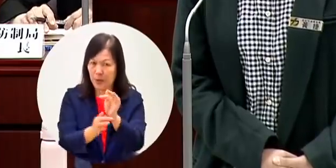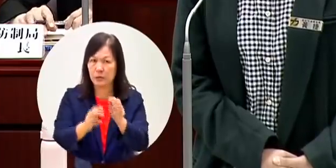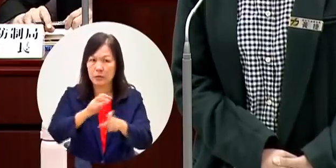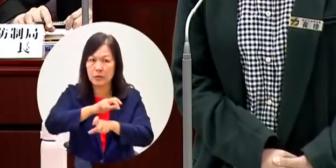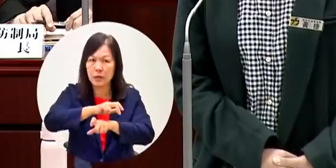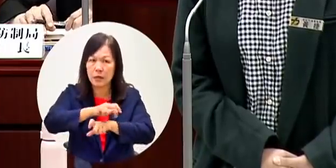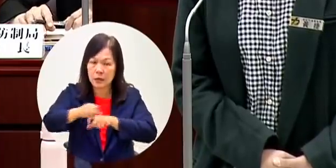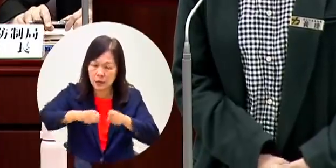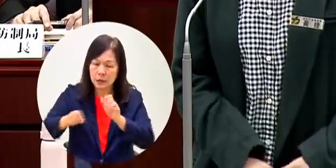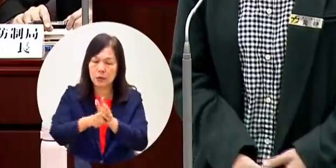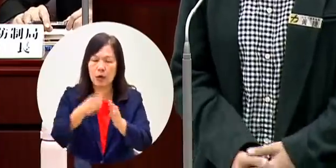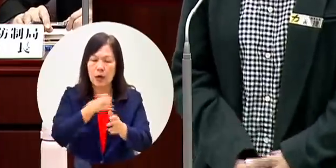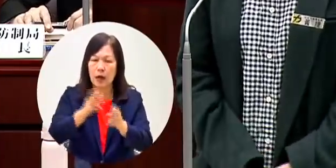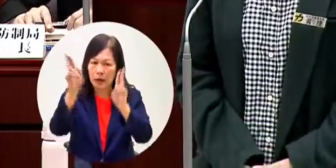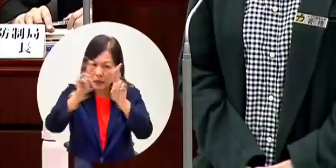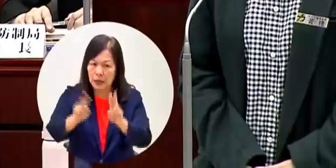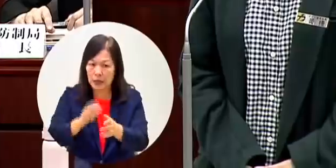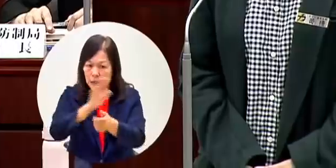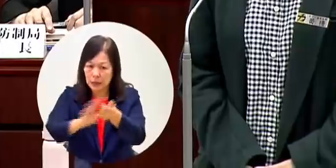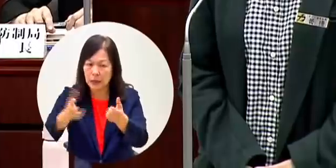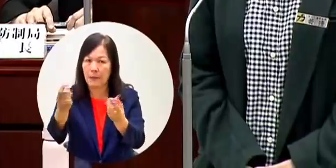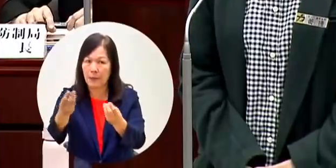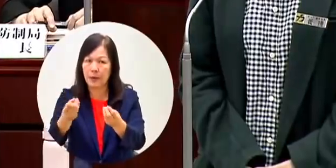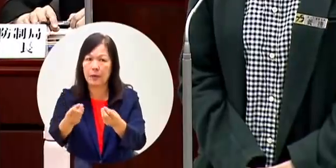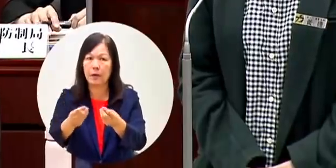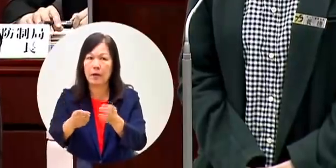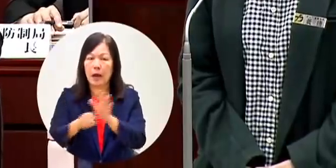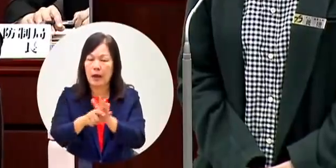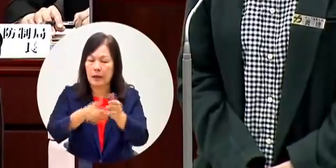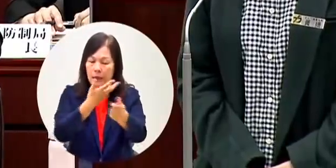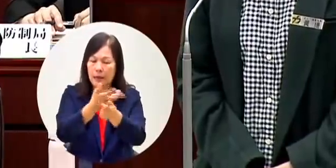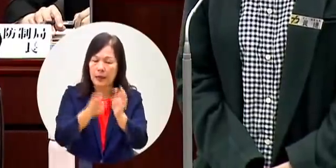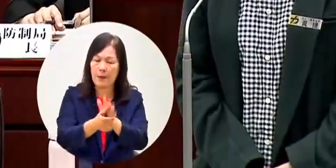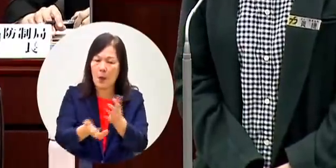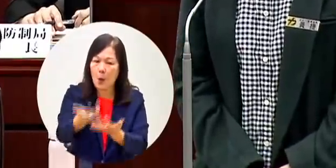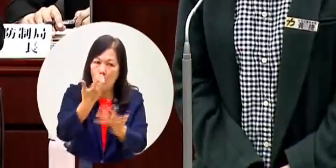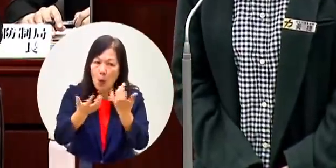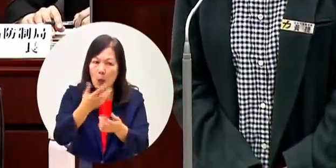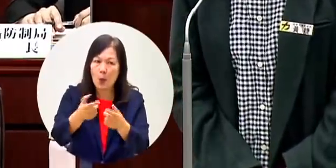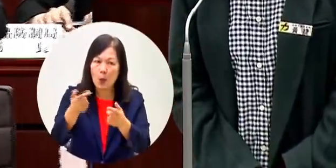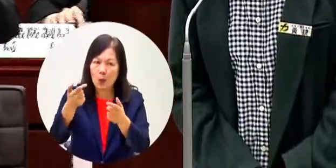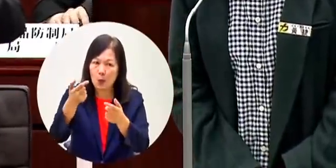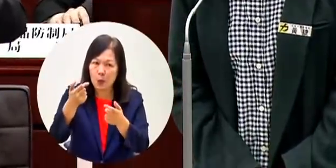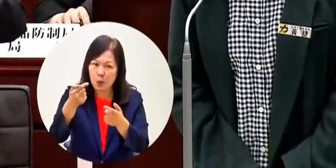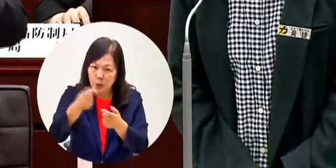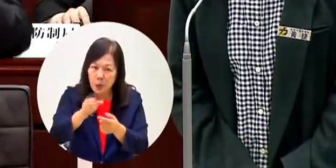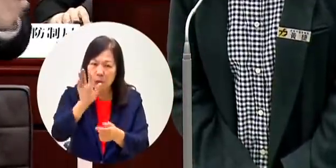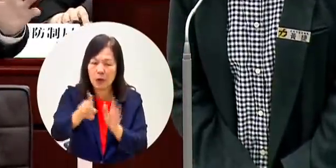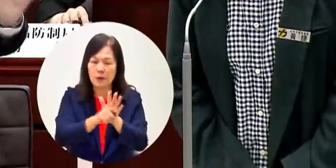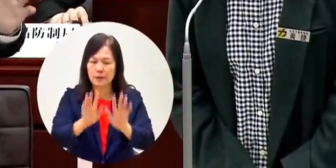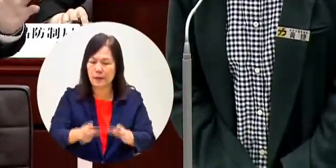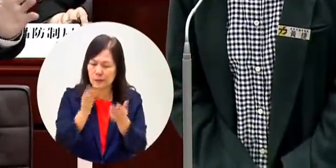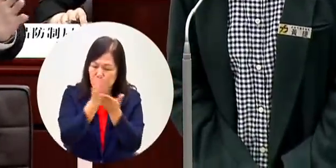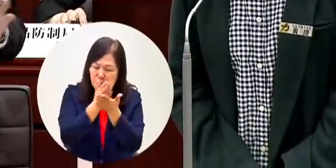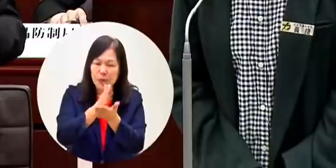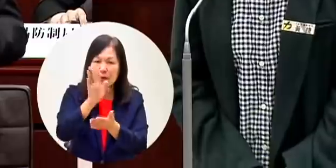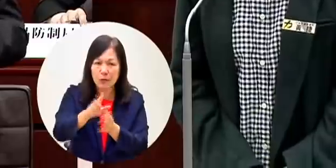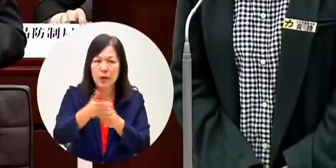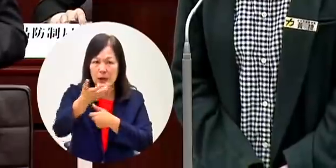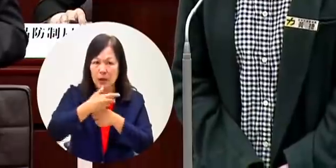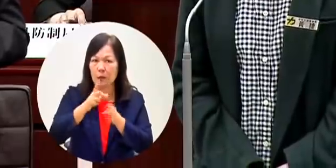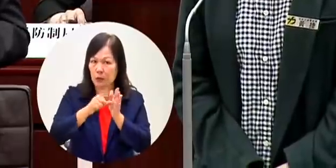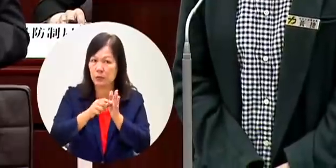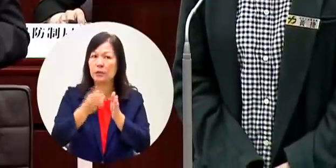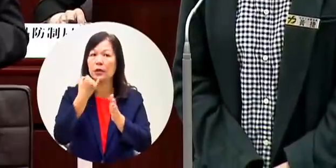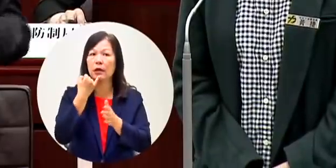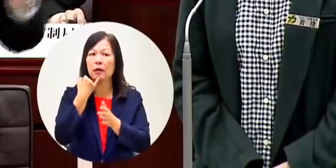节能够让它这个燃煤烧得越少越好，甚至不烧。我们现在正在评估了，希望给我们一点时间。但是到底具体要多少时间？这